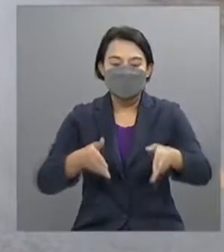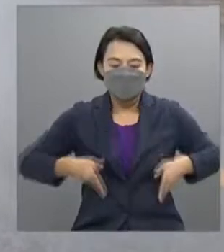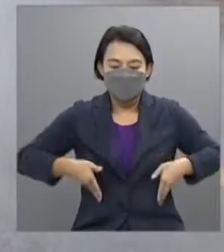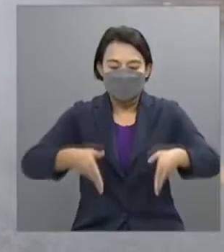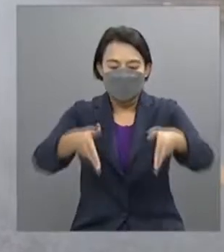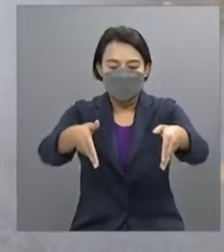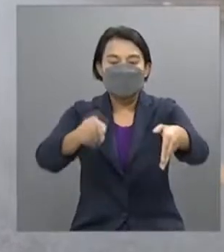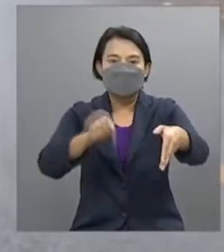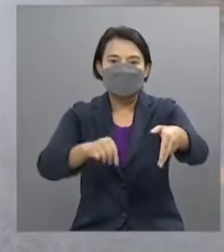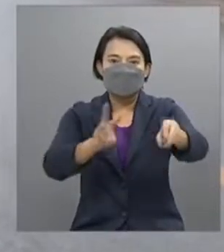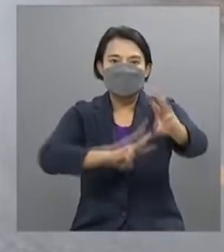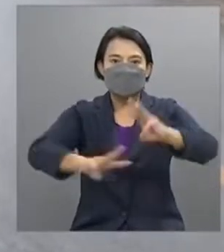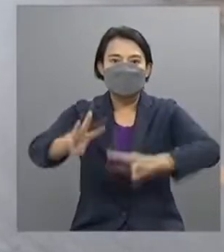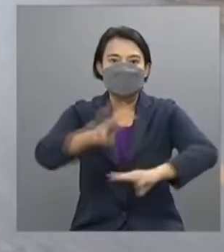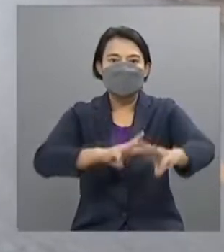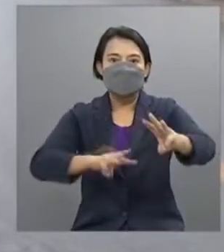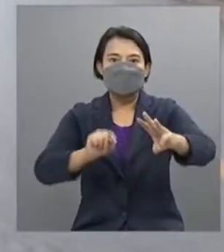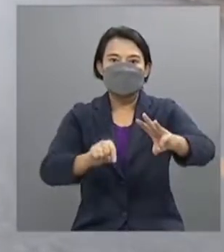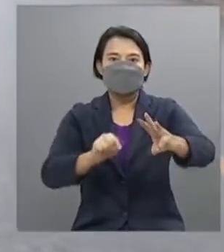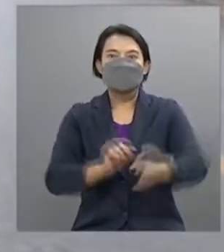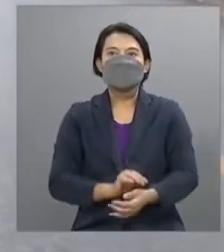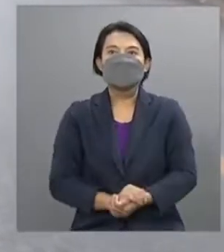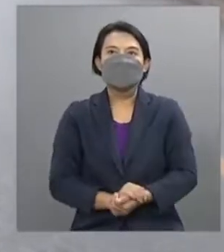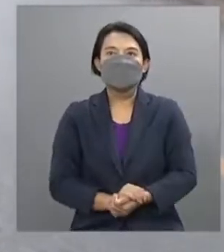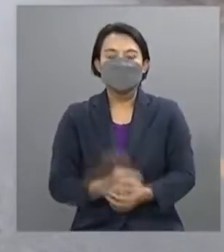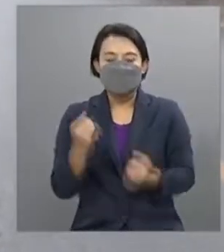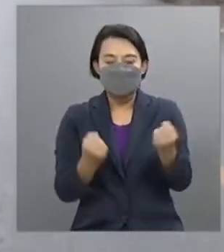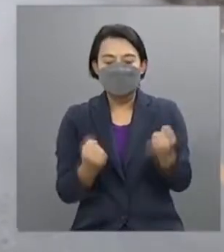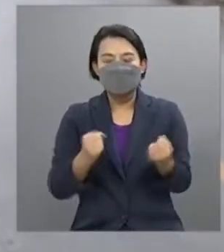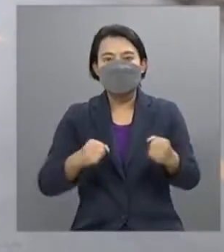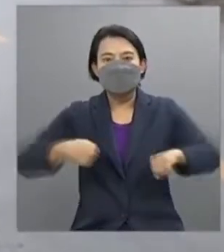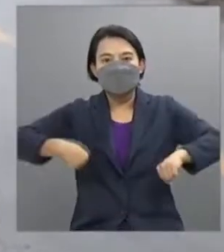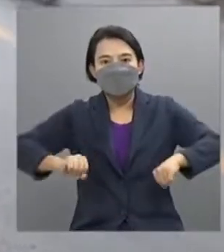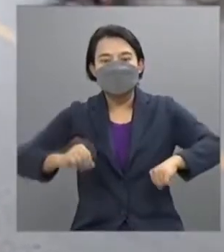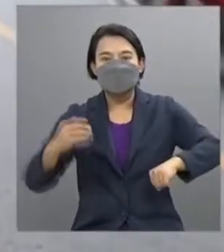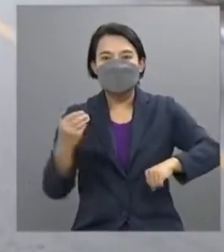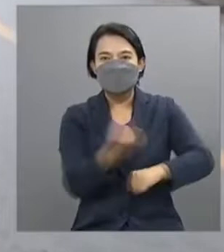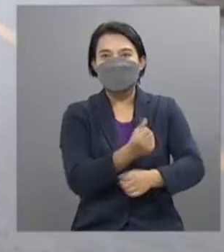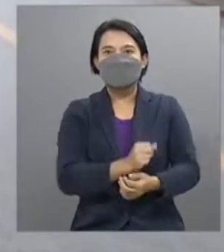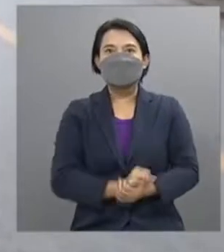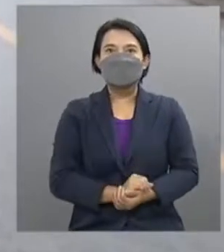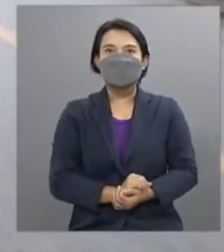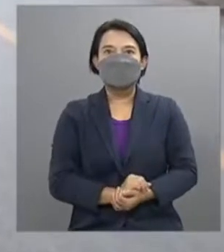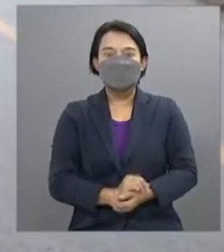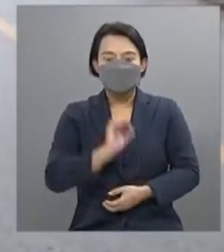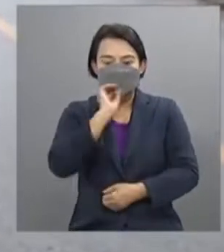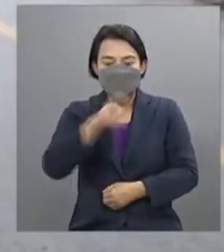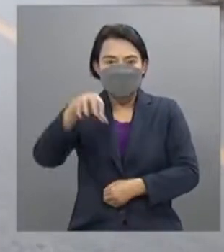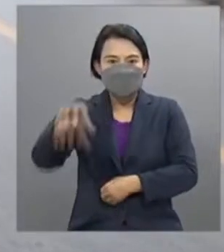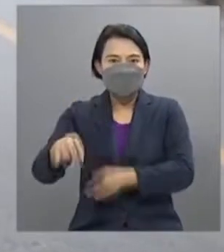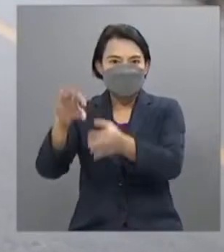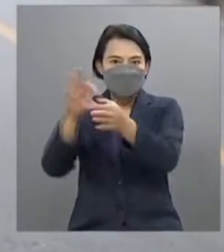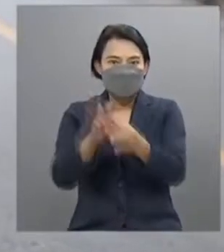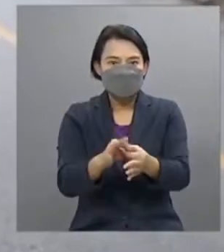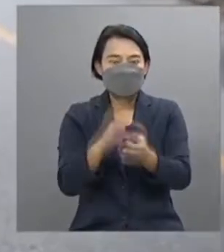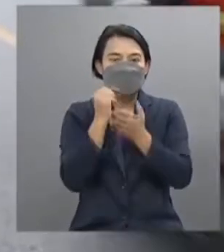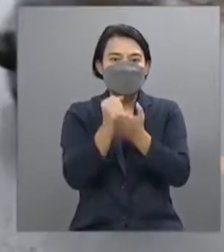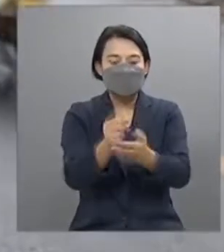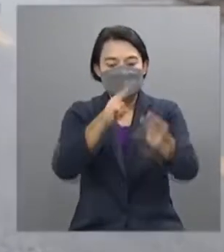รวดเลยใช้ความเร็วสูงตอนนี้ก็อยากจะให้เจ้าที่ที่เกี่ยวข้องนะครับช่วยลงมาดูแลเรื่องความเดือดร้อนของประชาชนน